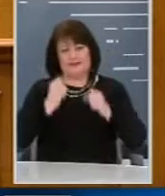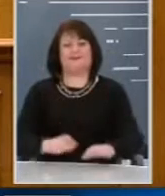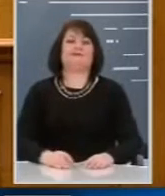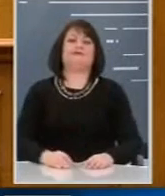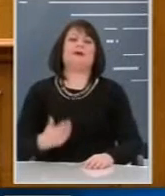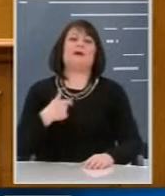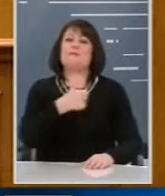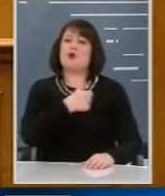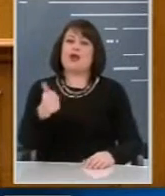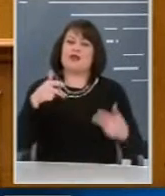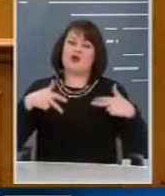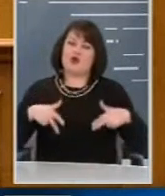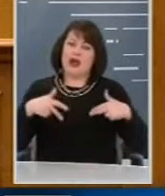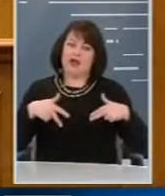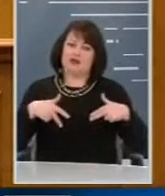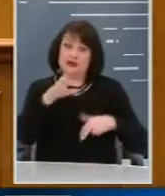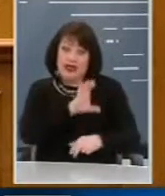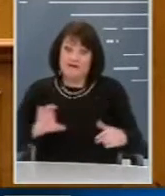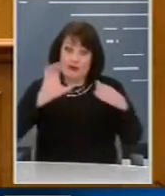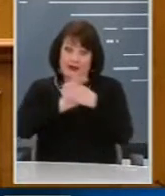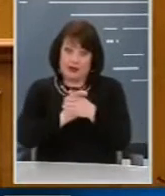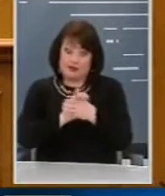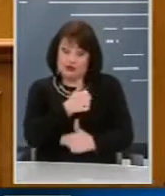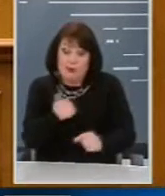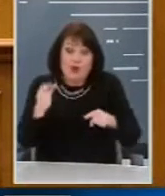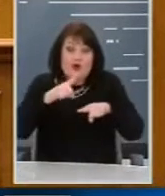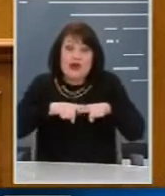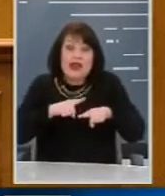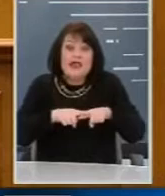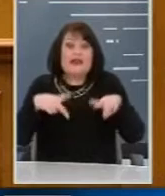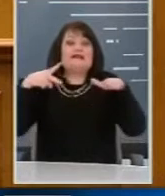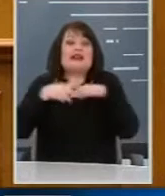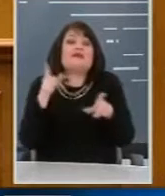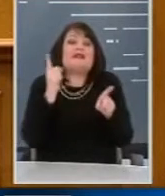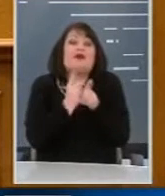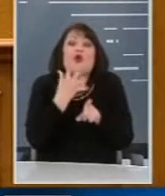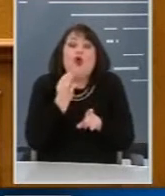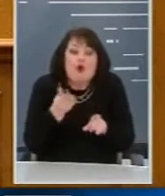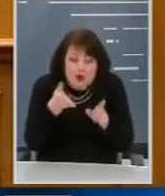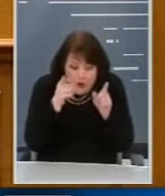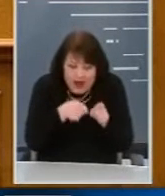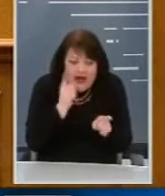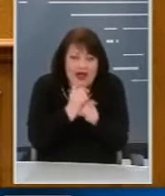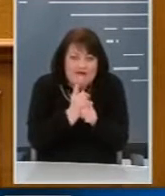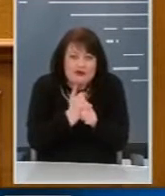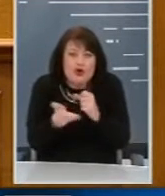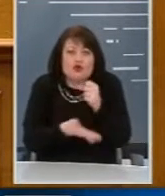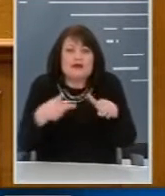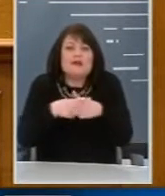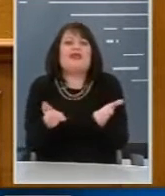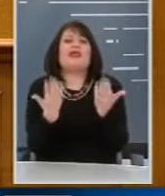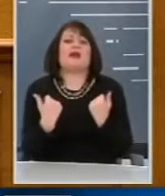Είμαστε το μοναδικό κράτος στην Ευρωπαϊκή Ένωση που δεν έχει τράπεζα ειδικού σκοπού. Δεν έχει αγροτική